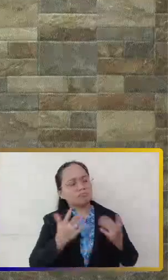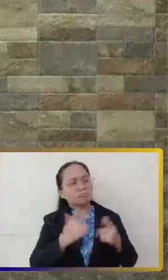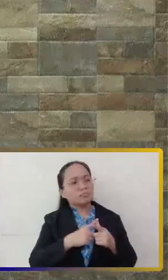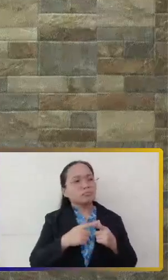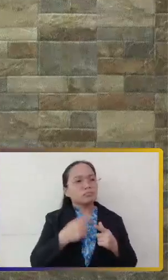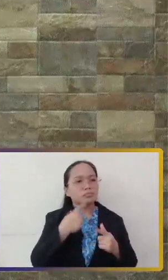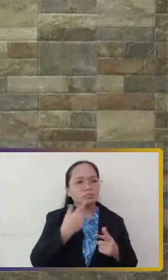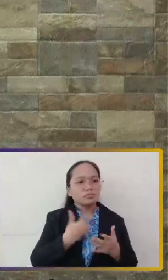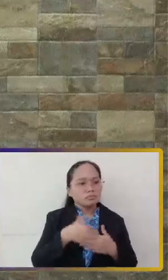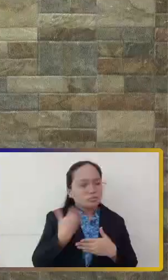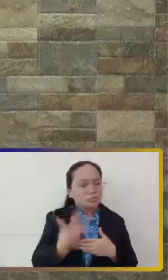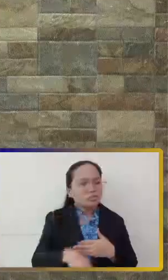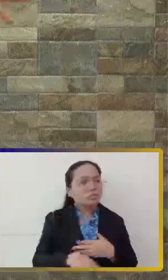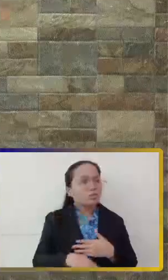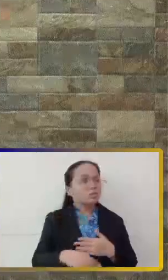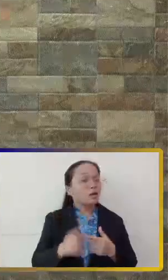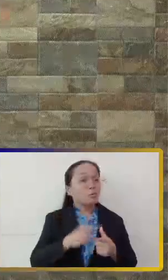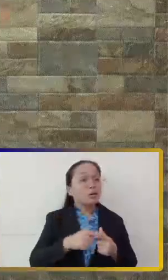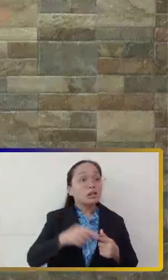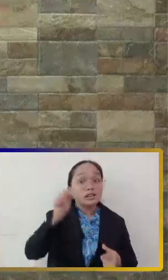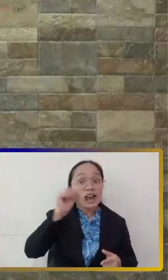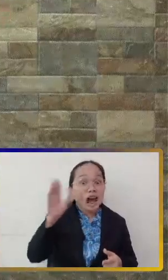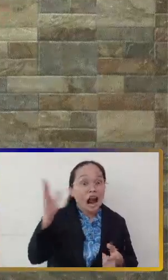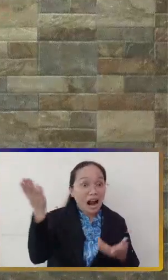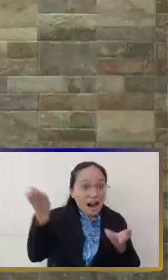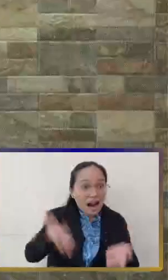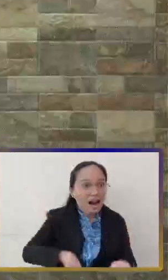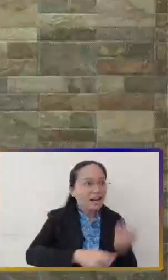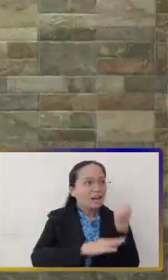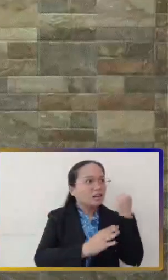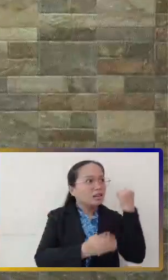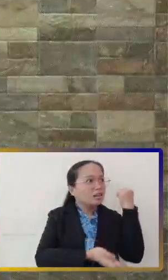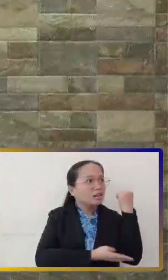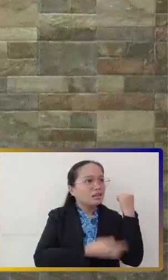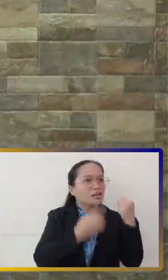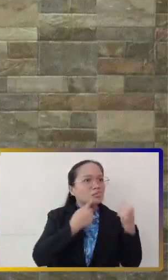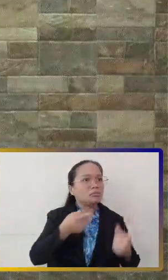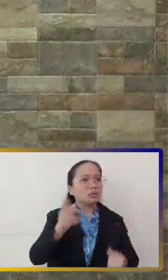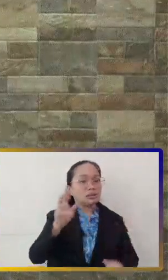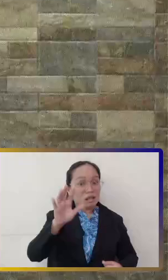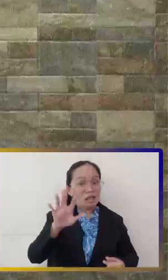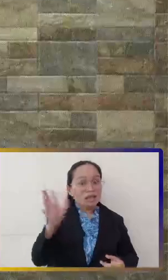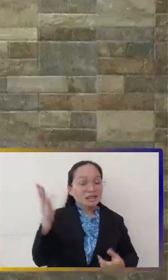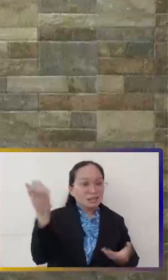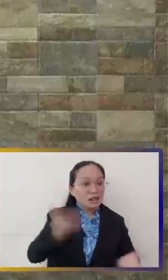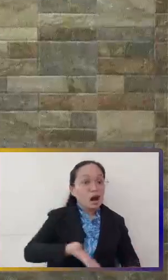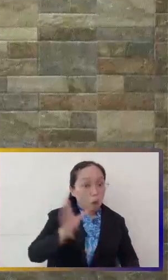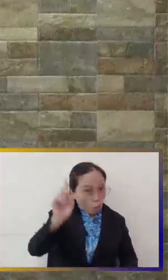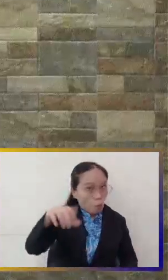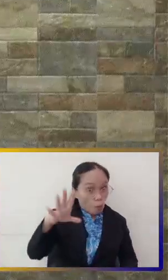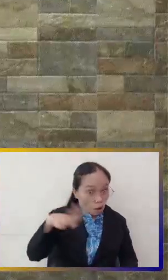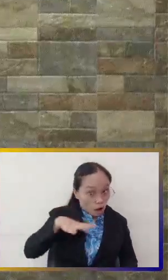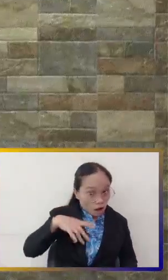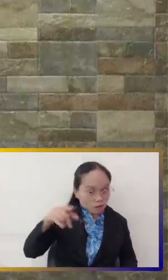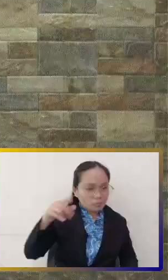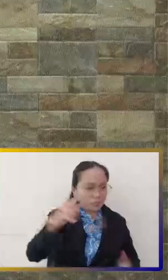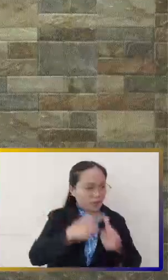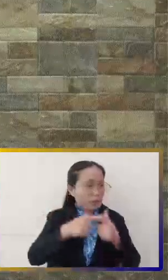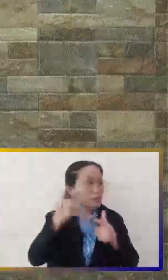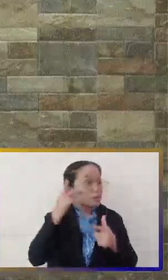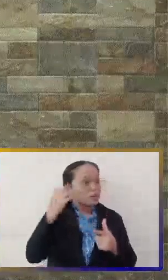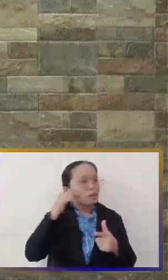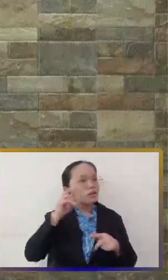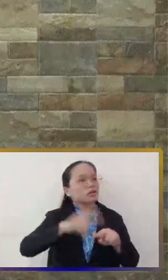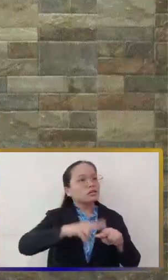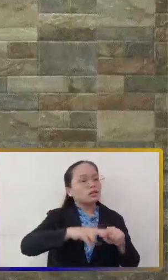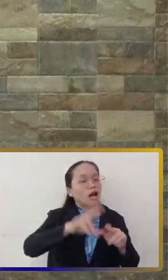niya, okay, Sir, dadali na rito. Yung bag mo. Hintay lang po kayo dyan. Upo lang ako. Naupo siguro ako